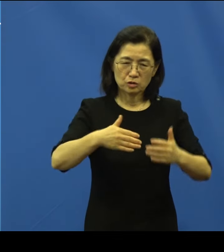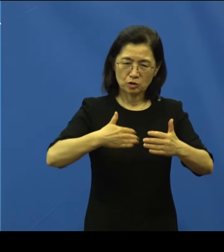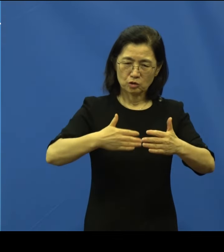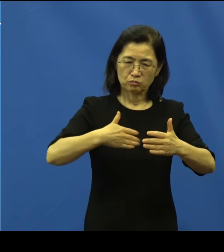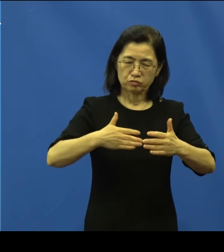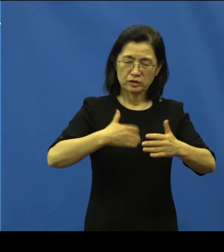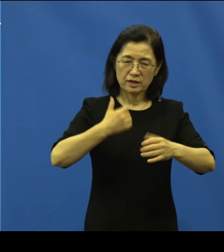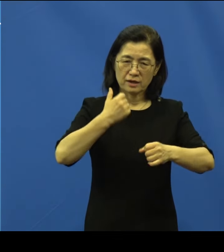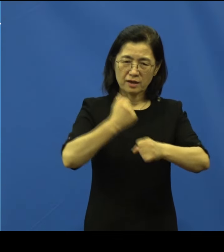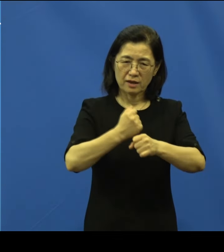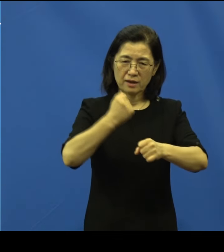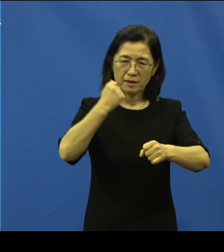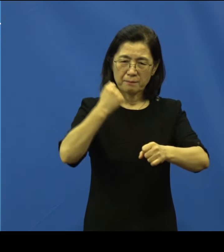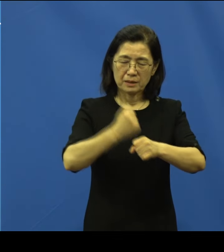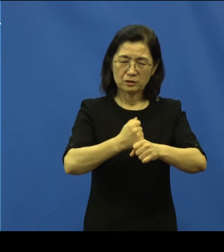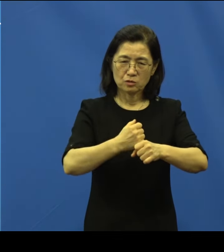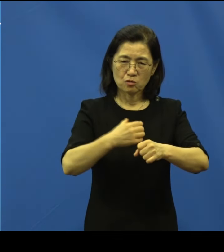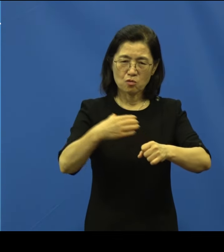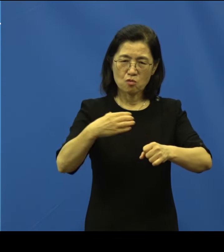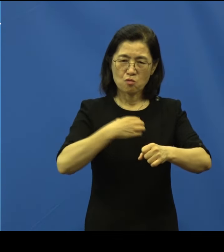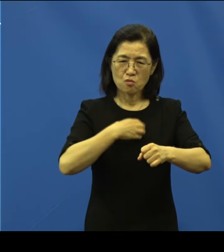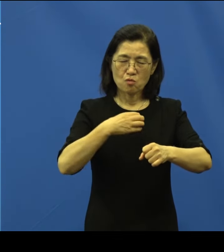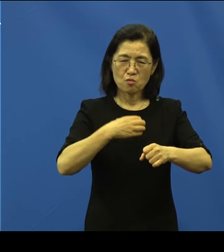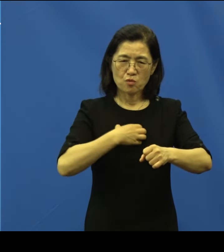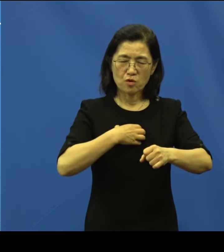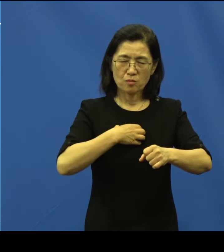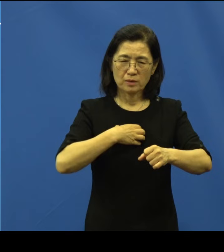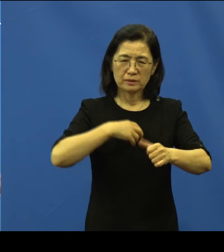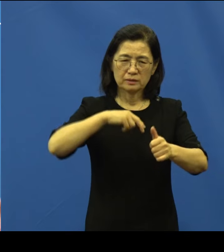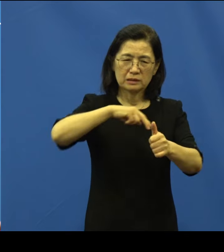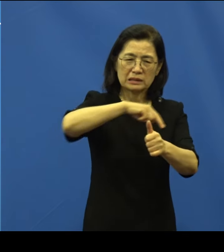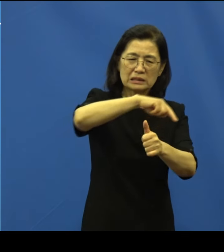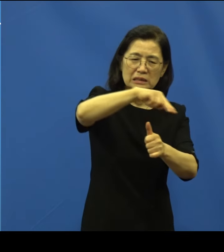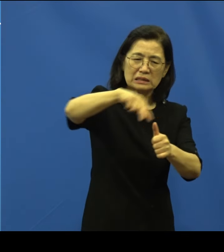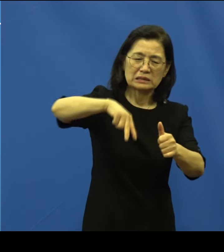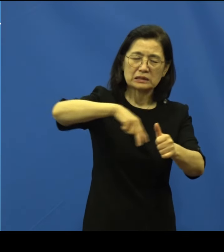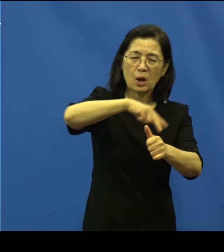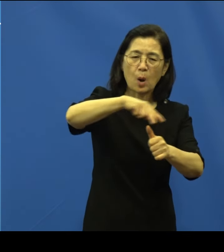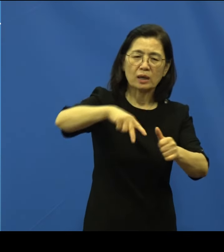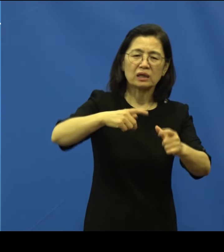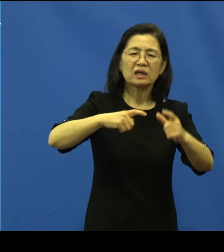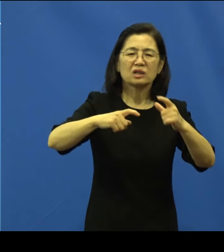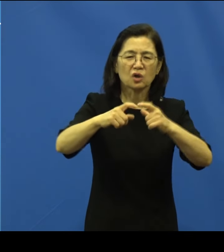하고 우리를 위협하는 이 이슈들이 계속 더 늘어나는 거예요.